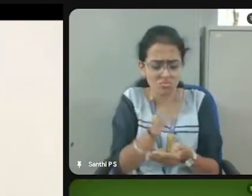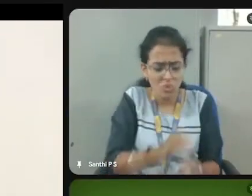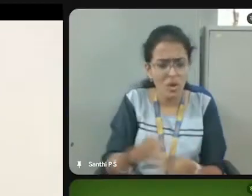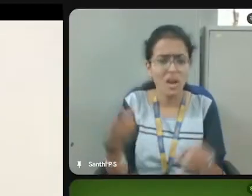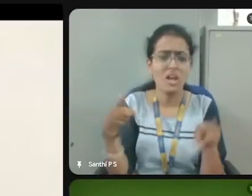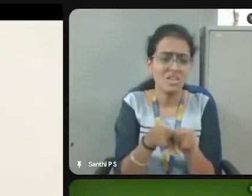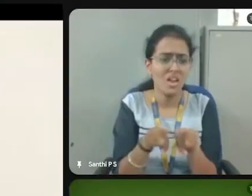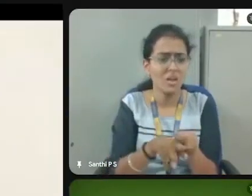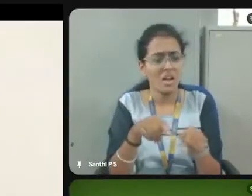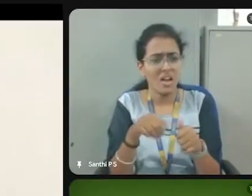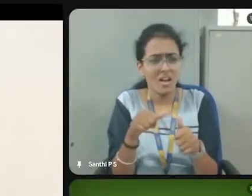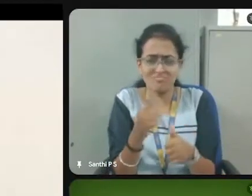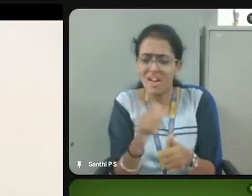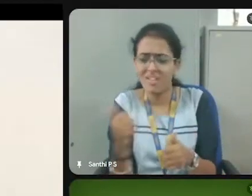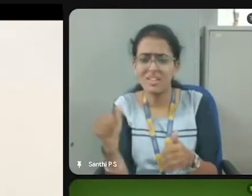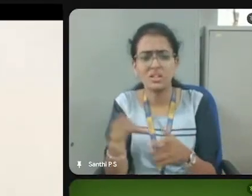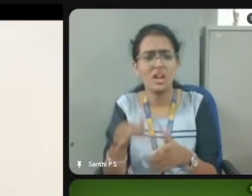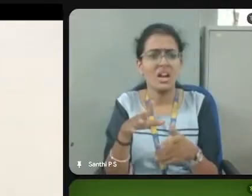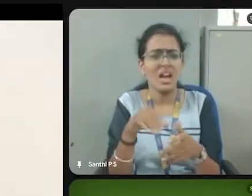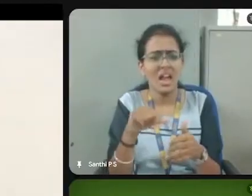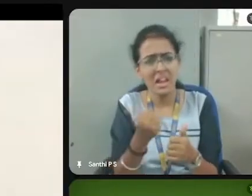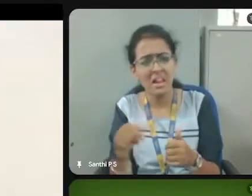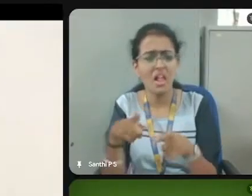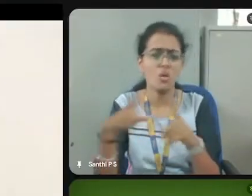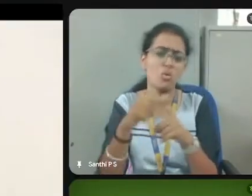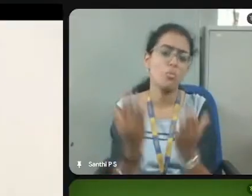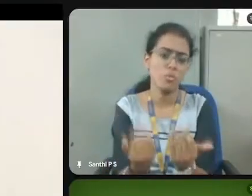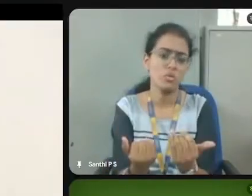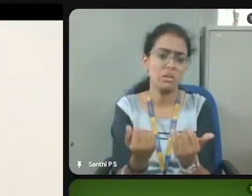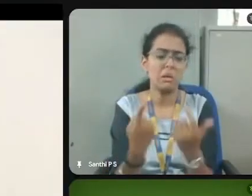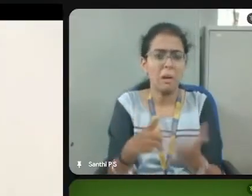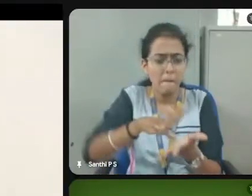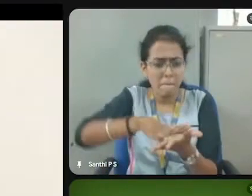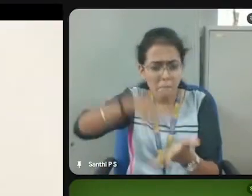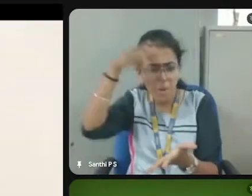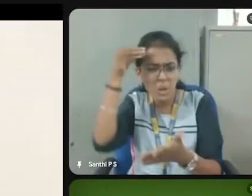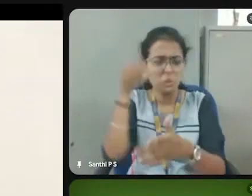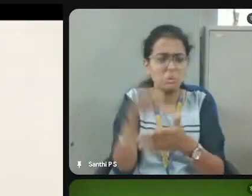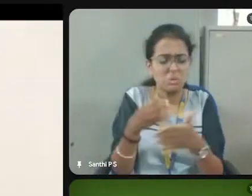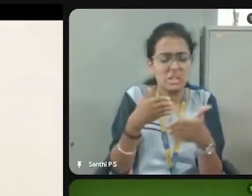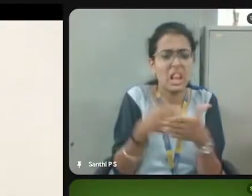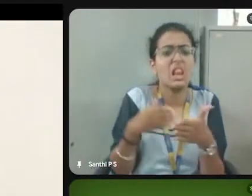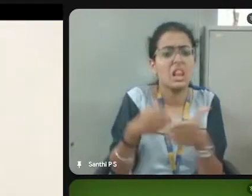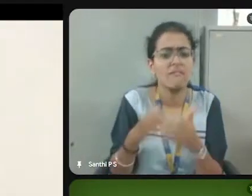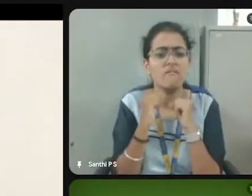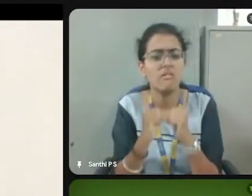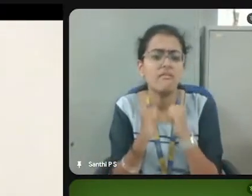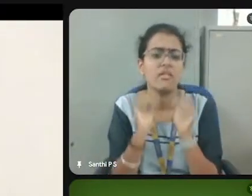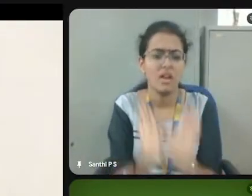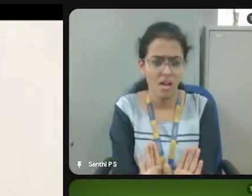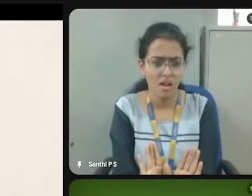സാധിക്കും. എക്സെപ്റ്റ് പഠിത്തം എന്നൊരു മേഖലയിൽ മാത്രമാണ് അവർക്ക് ബുദ്ധിമുട്ടുകൾ അനുഭവപ്പെടുന്നത്. അപ്പം ഈ